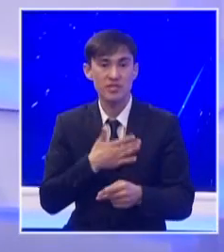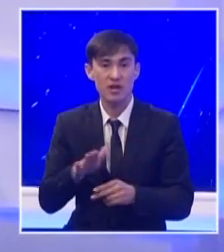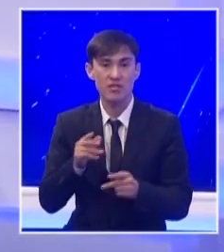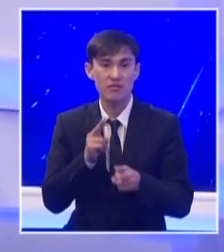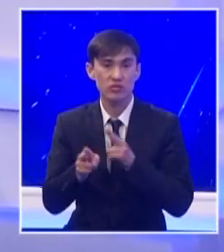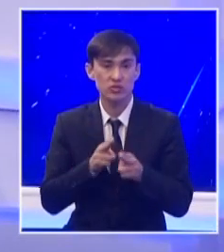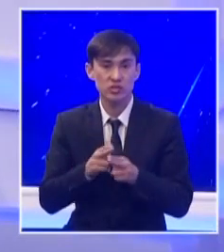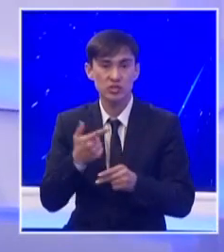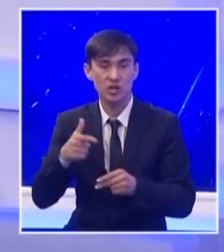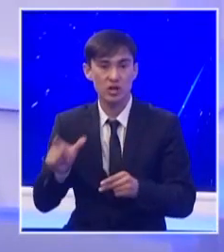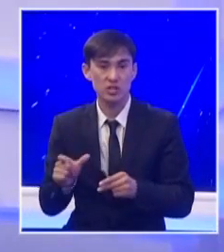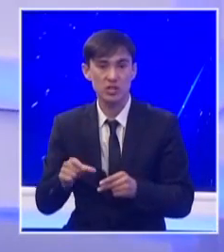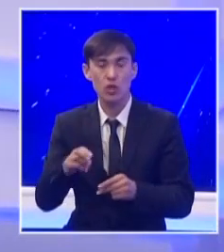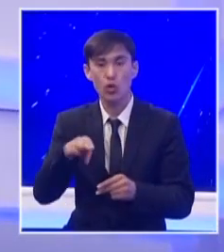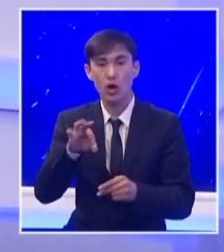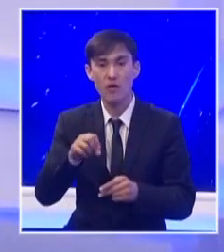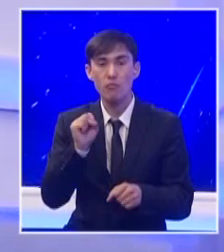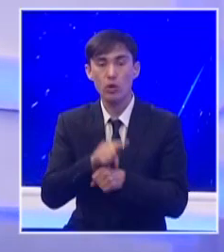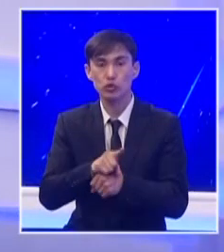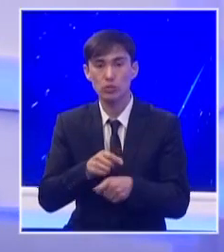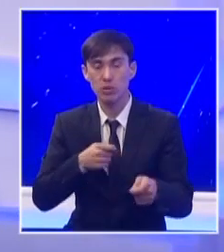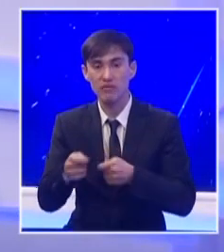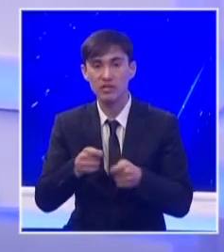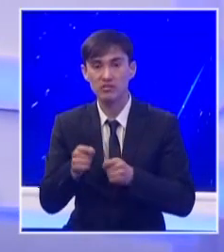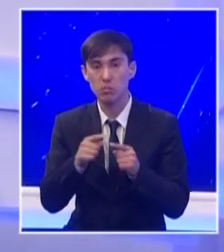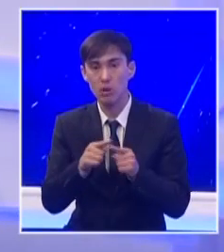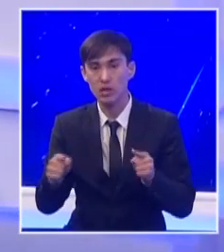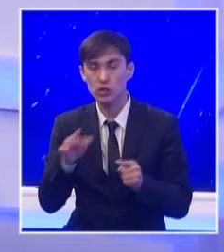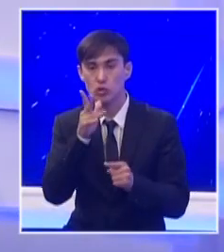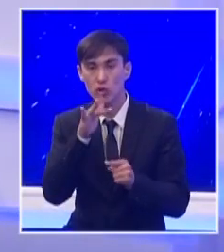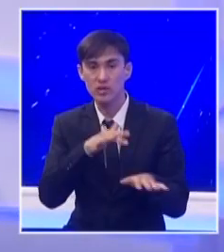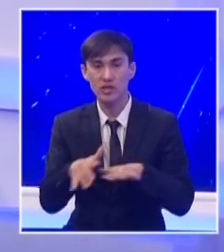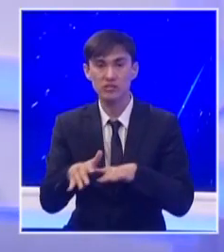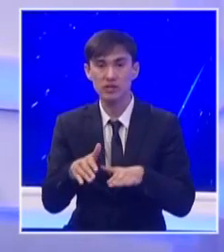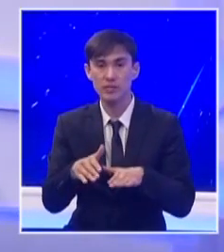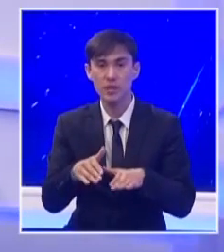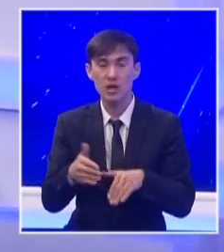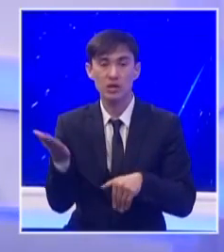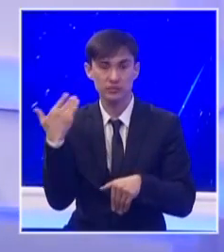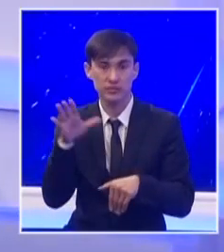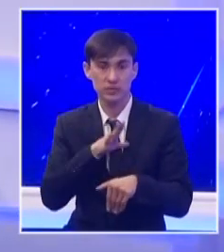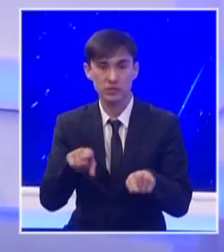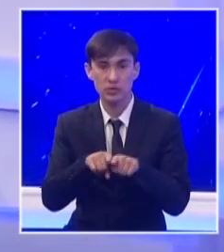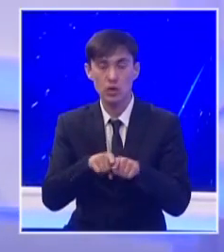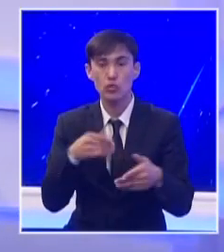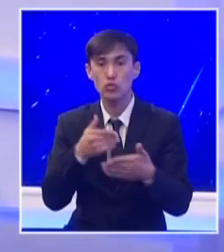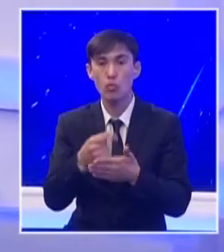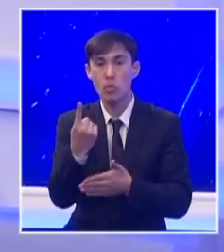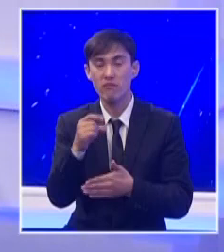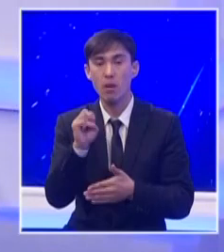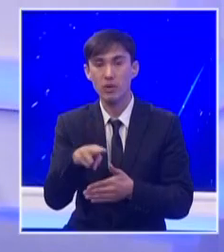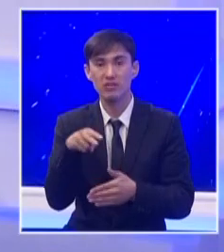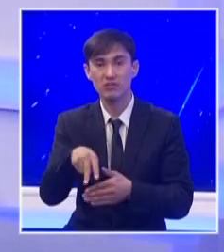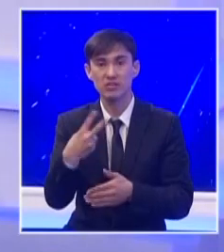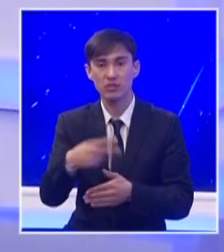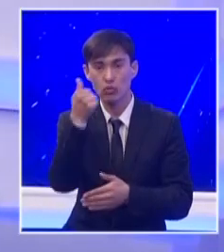и критики со стороны граждан Касым-Жомарт Токаев поручил правительству продлить сроки действия прежних порогов достаточности до 1